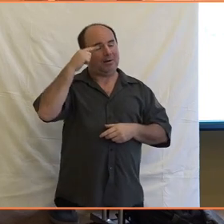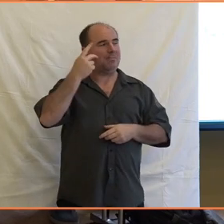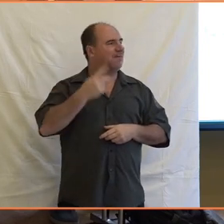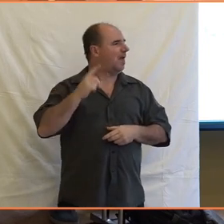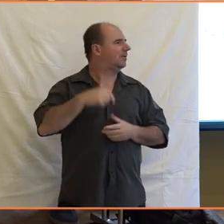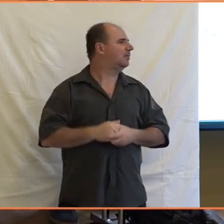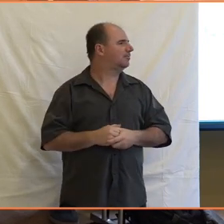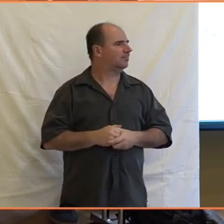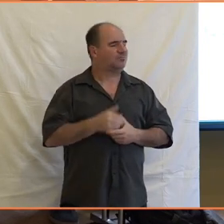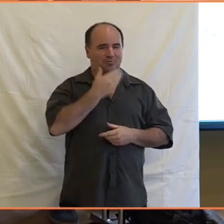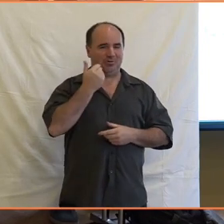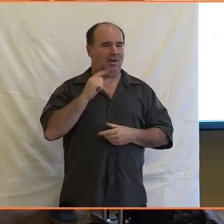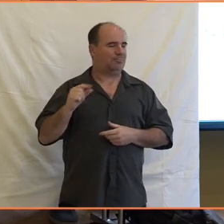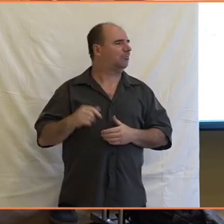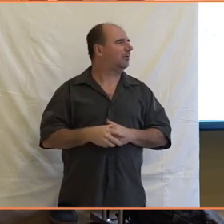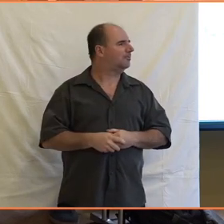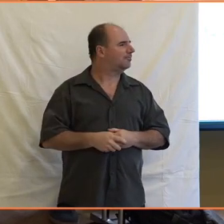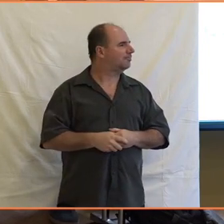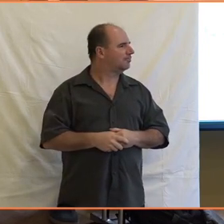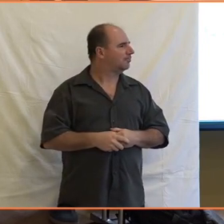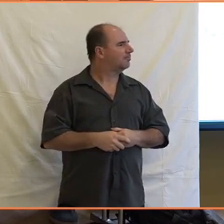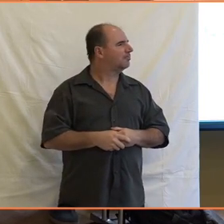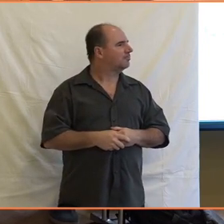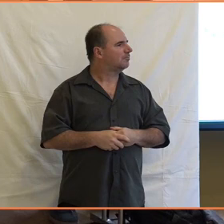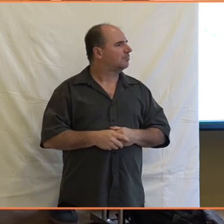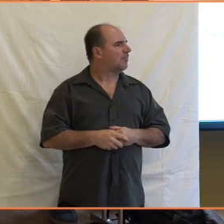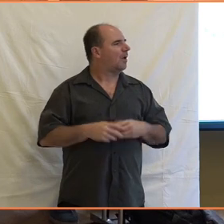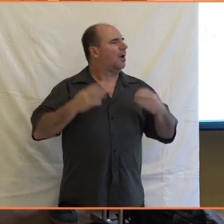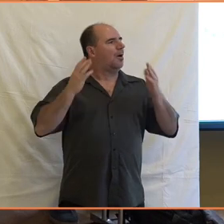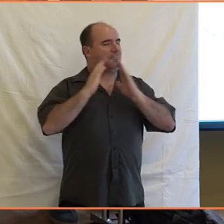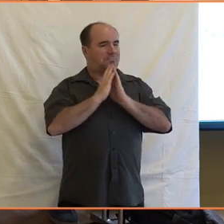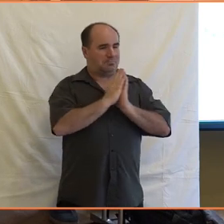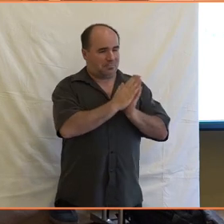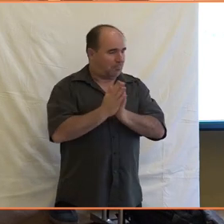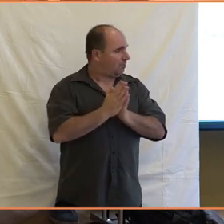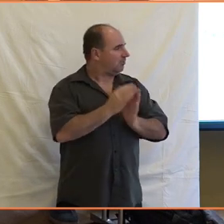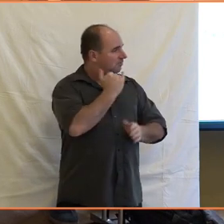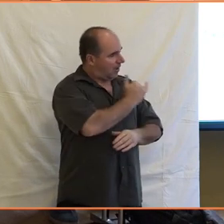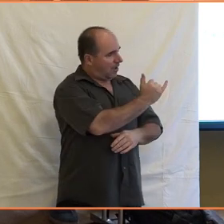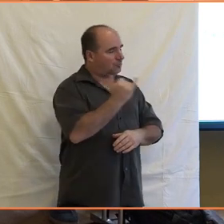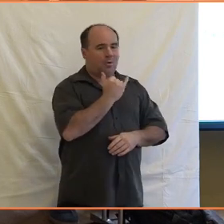Budeme mít stejný koncept jako u předchozích panelů, to znamená, poprosíme jednotlivé panelisty, aby